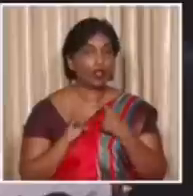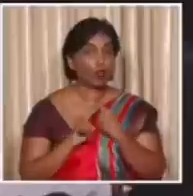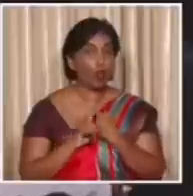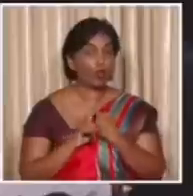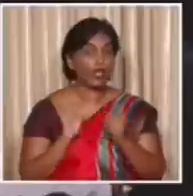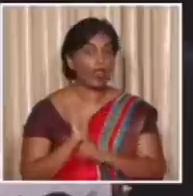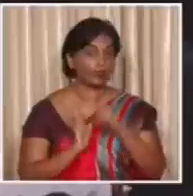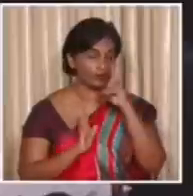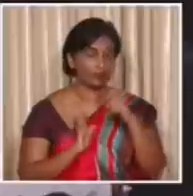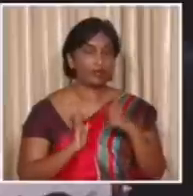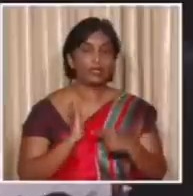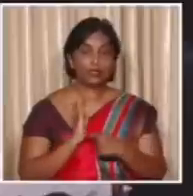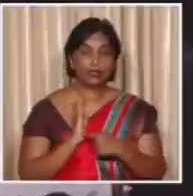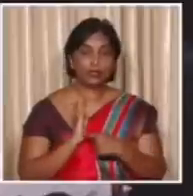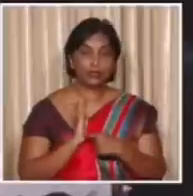ලක්ෂය ට්‍රිලියන